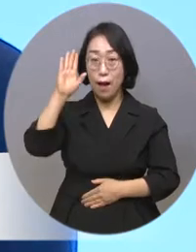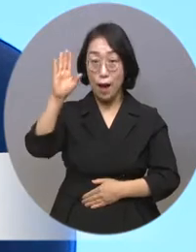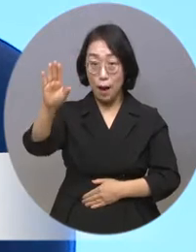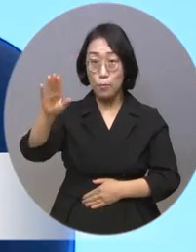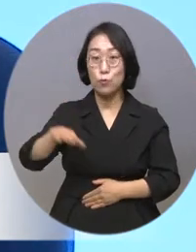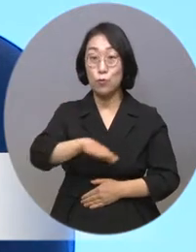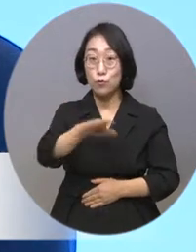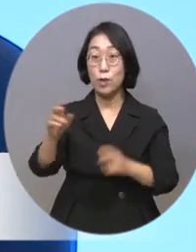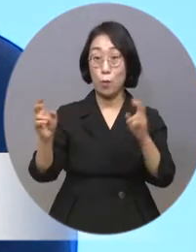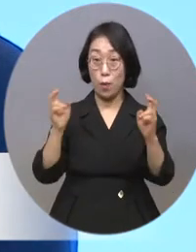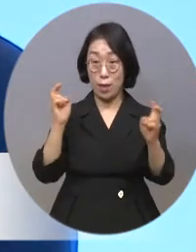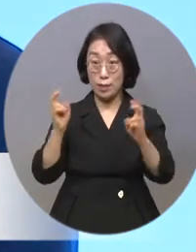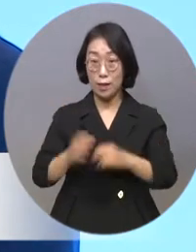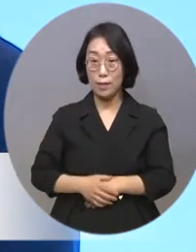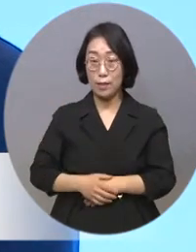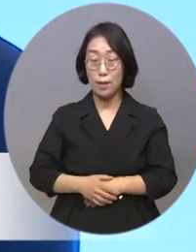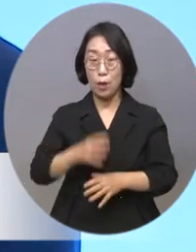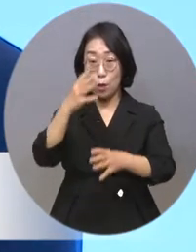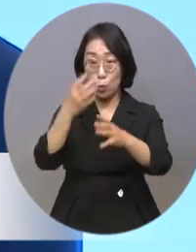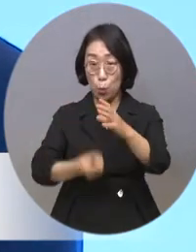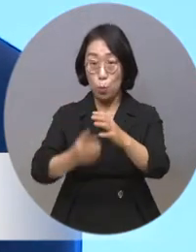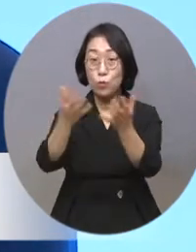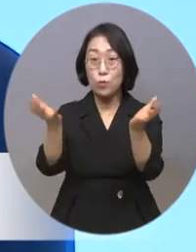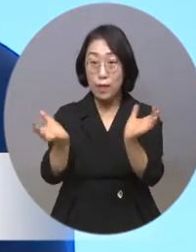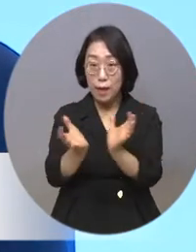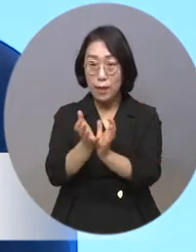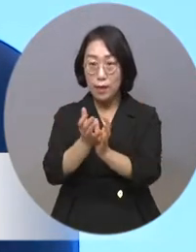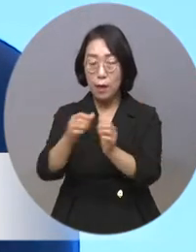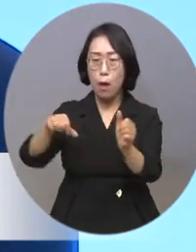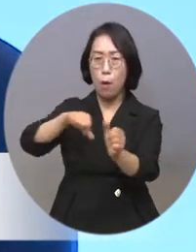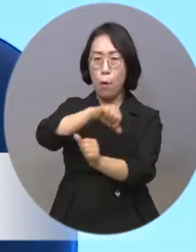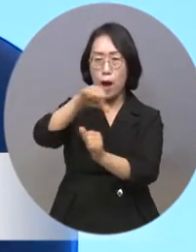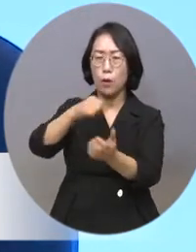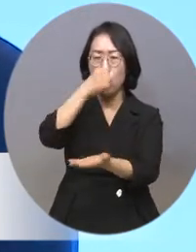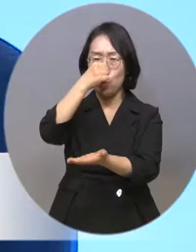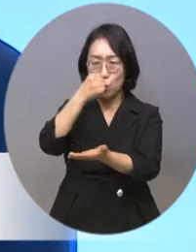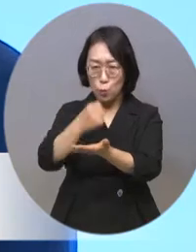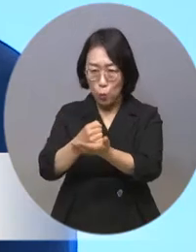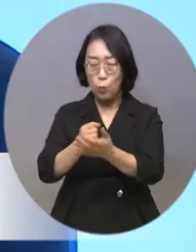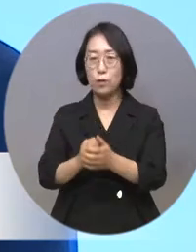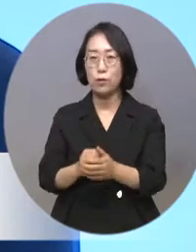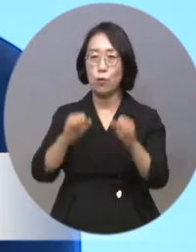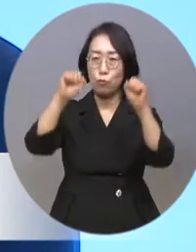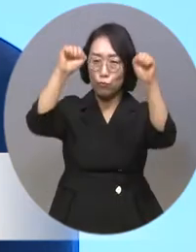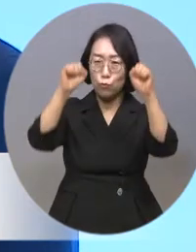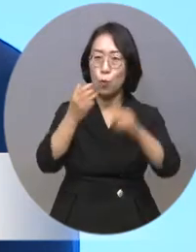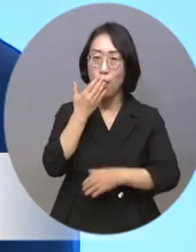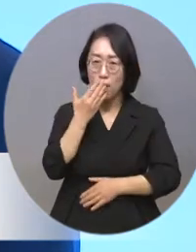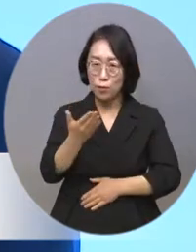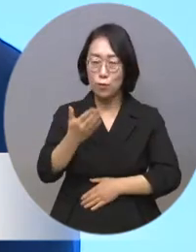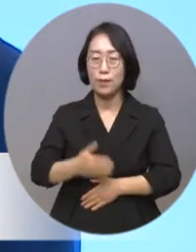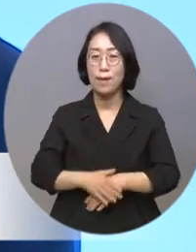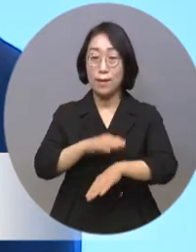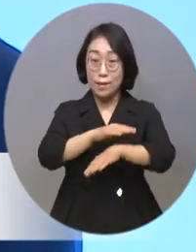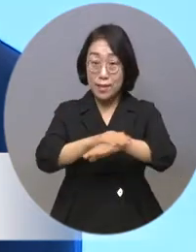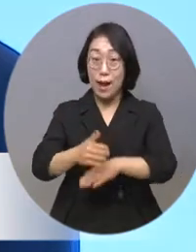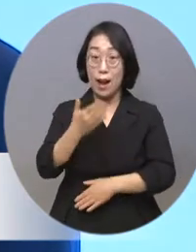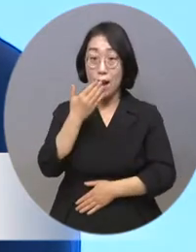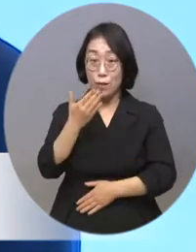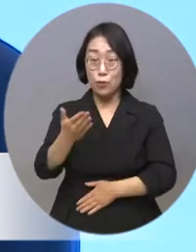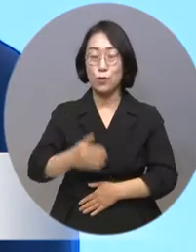코웨이는 농구단이 최적의 환경에서 최고의 기량을 발휘할 수